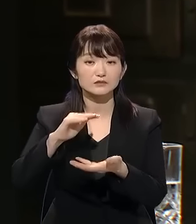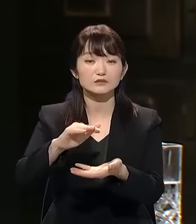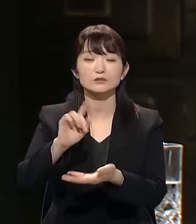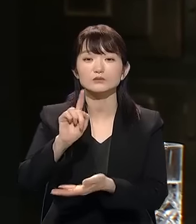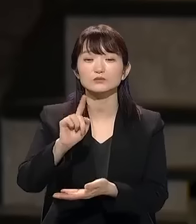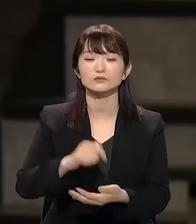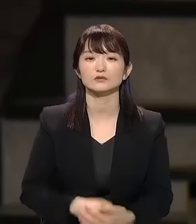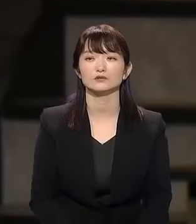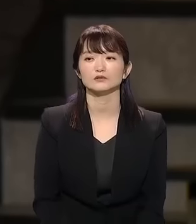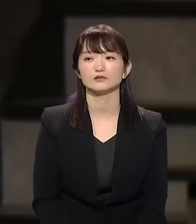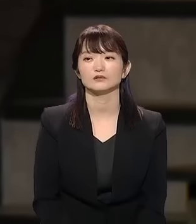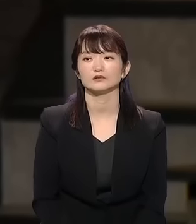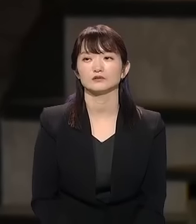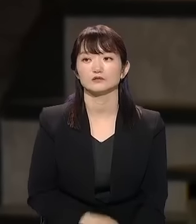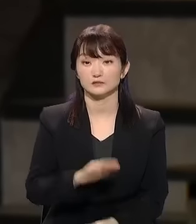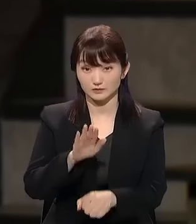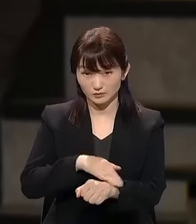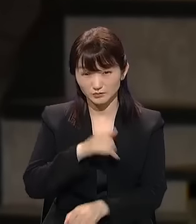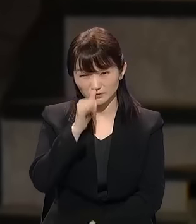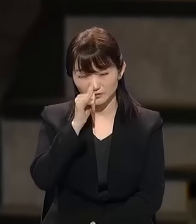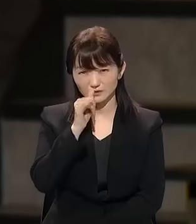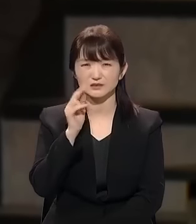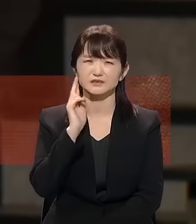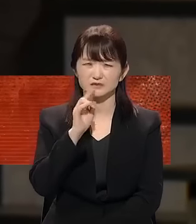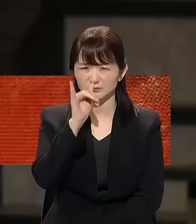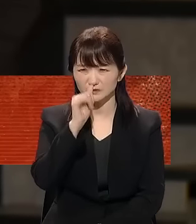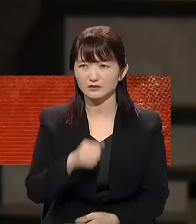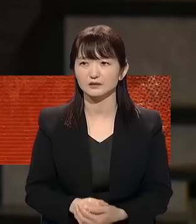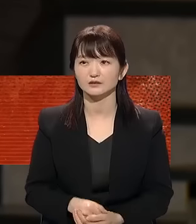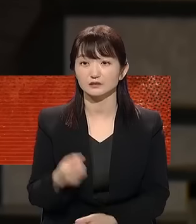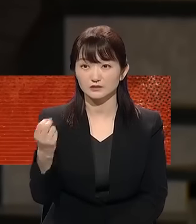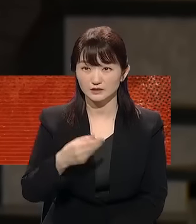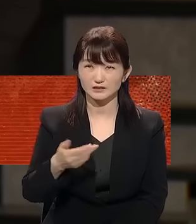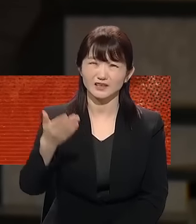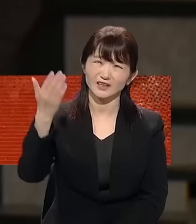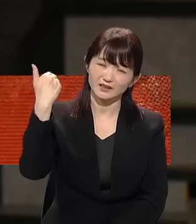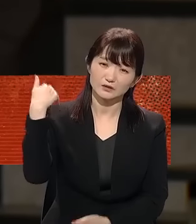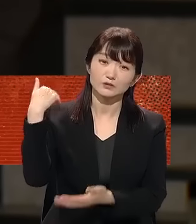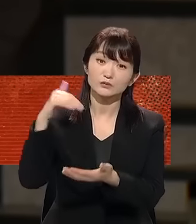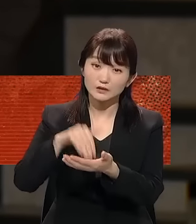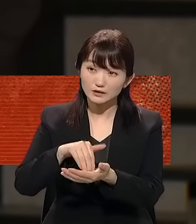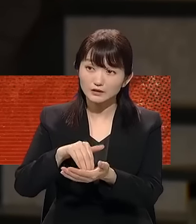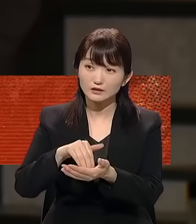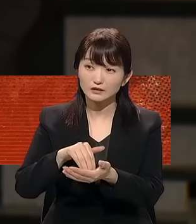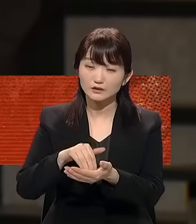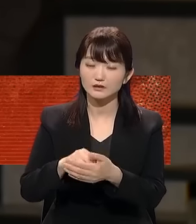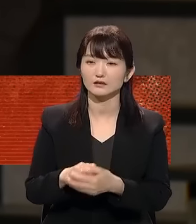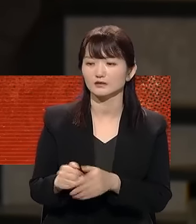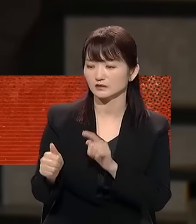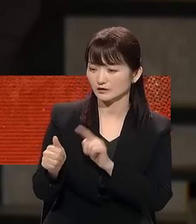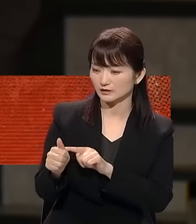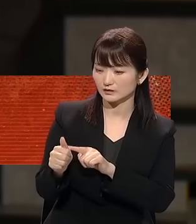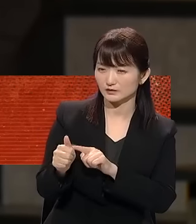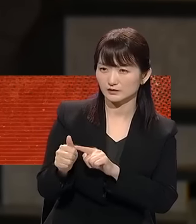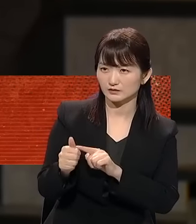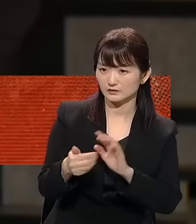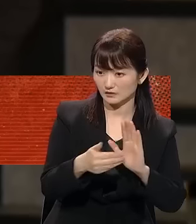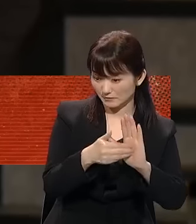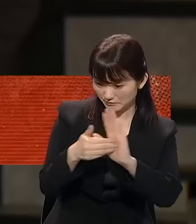뭐 잘못했 한 부분이 있고 과한 부분이 있었지만 다시 그 상황으로 돌아간다고 해도 통제 제지해야 된다는 생각은